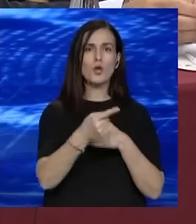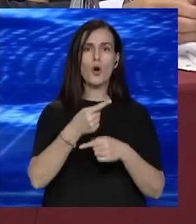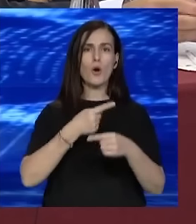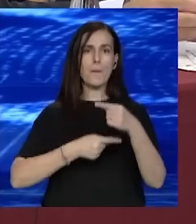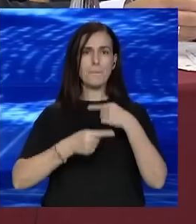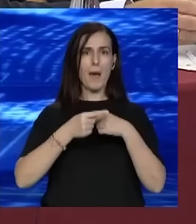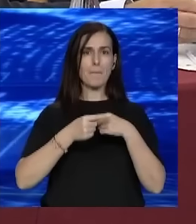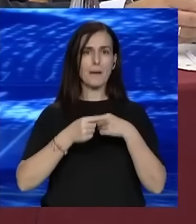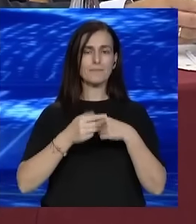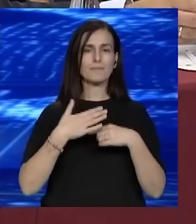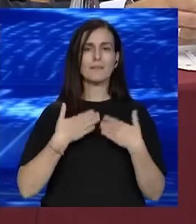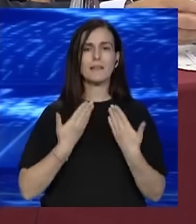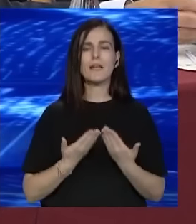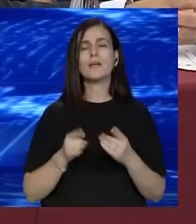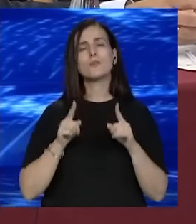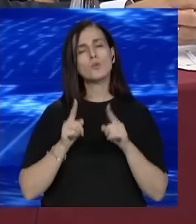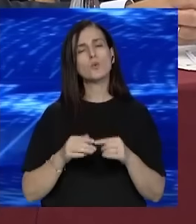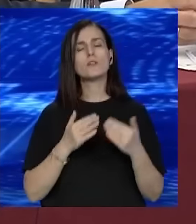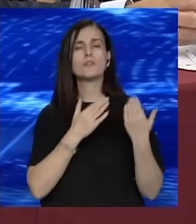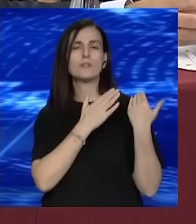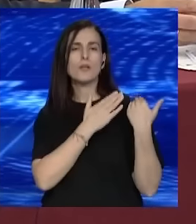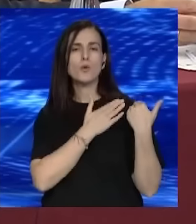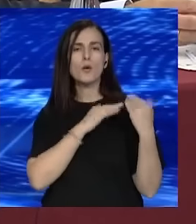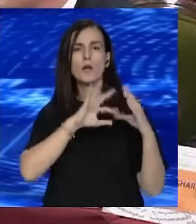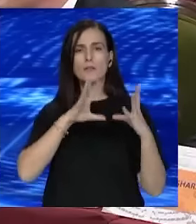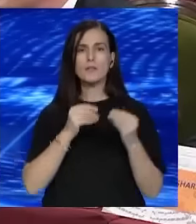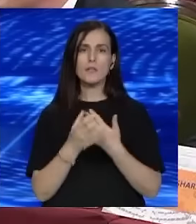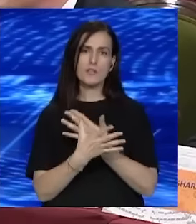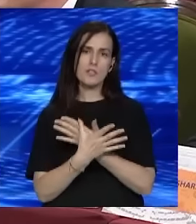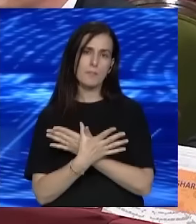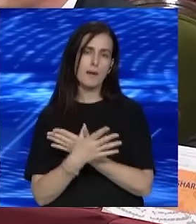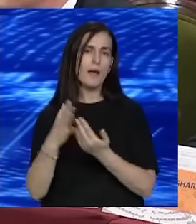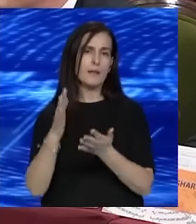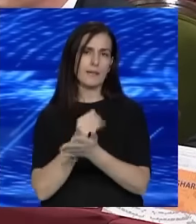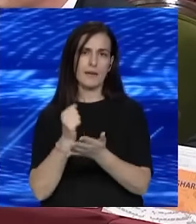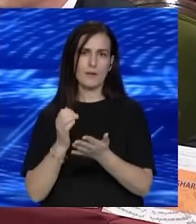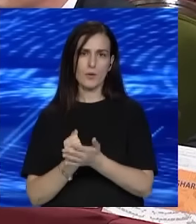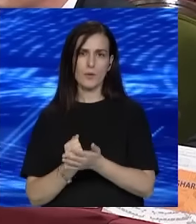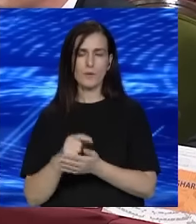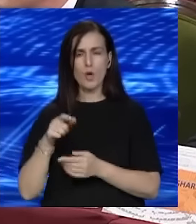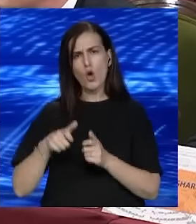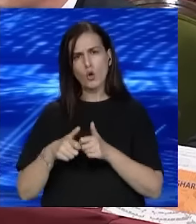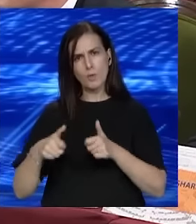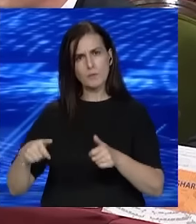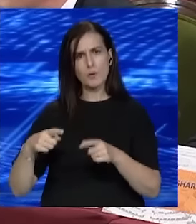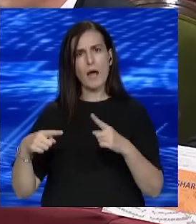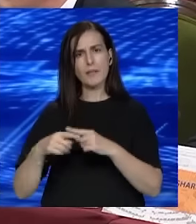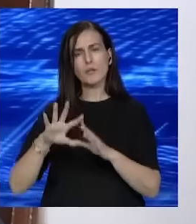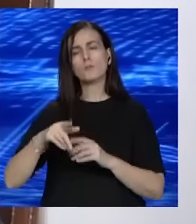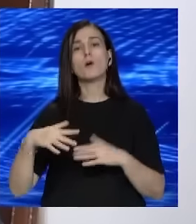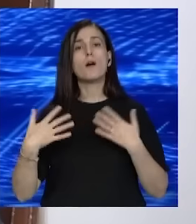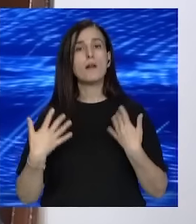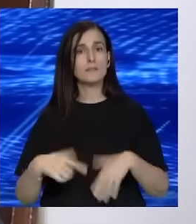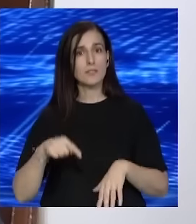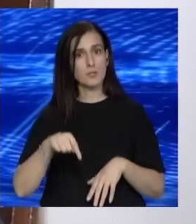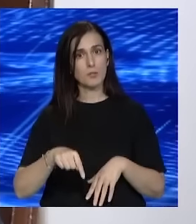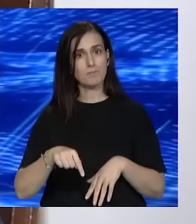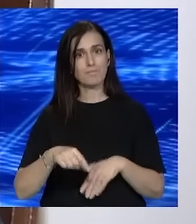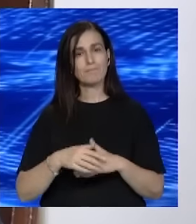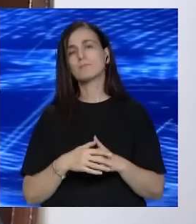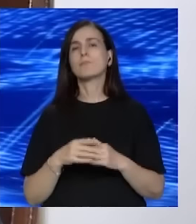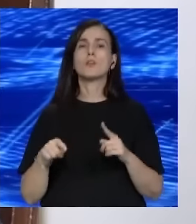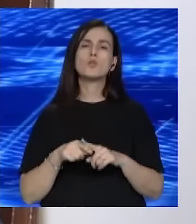me të gjithë detyrimet që Shqipëria ka marrë në rrugën e BE-s. Komisioni Antikorrupsioni që ju keni themeluar tashmë është shumë i rëndësishëm në këtë drejtim. Mbështesin